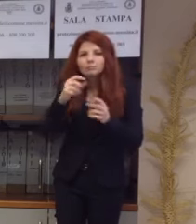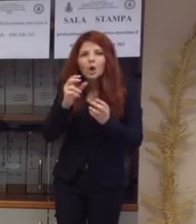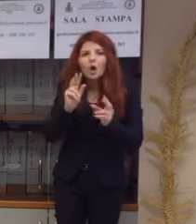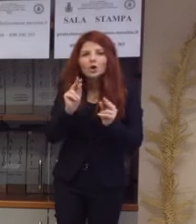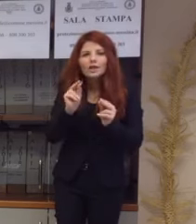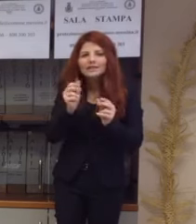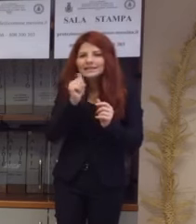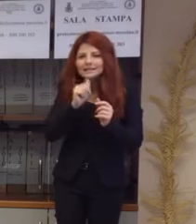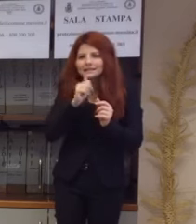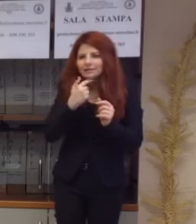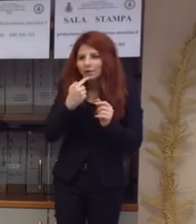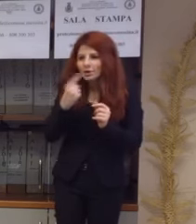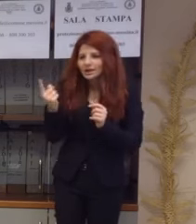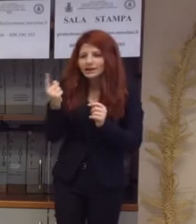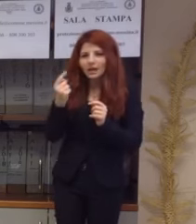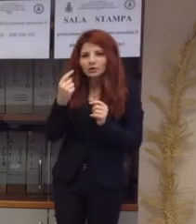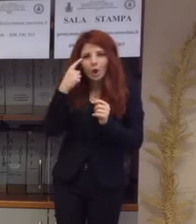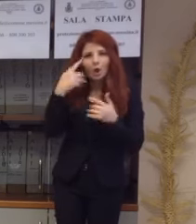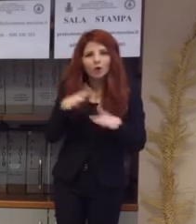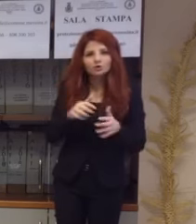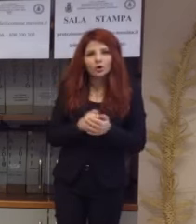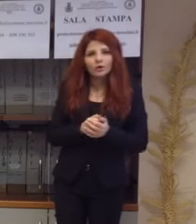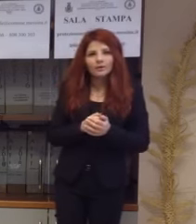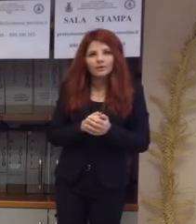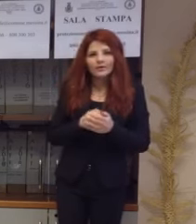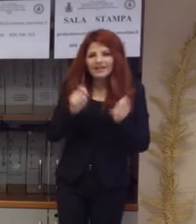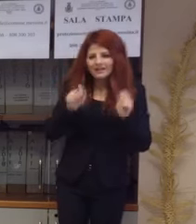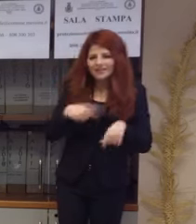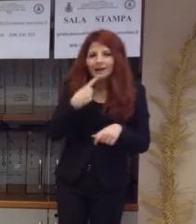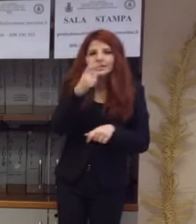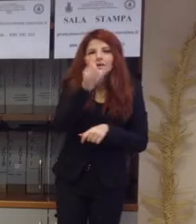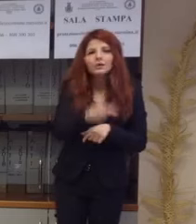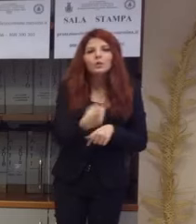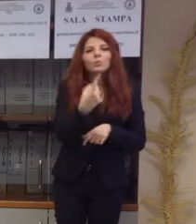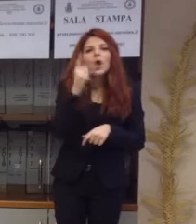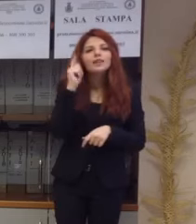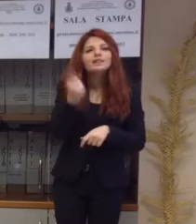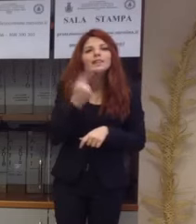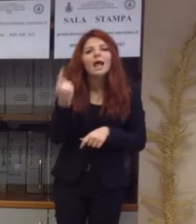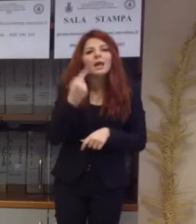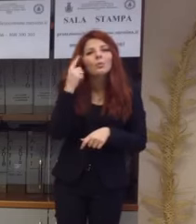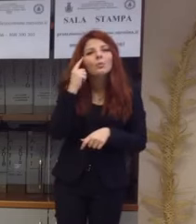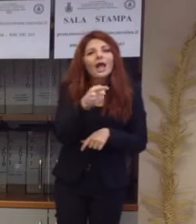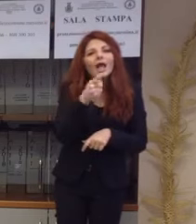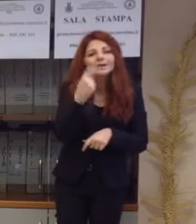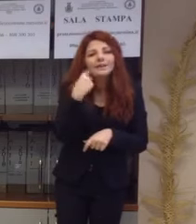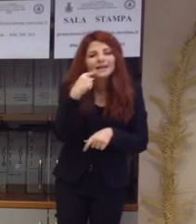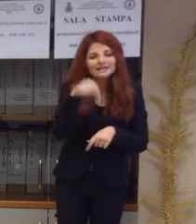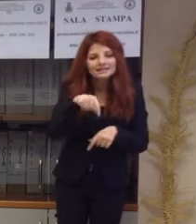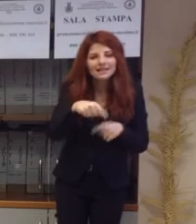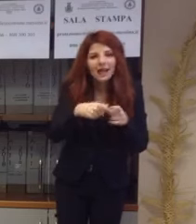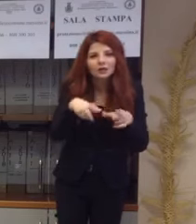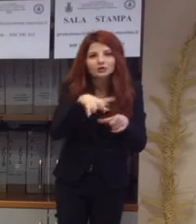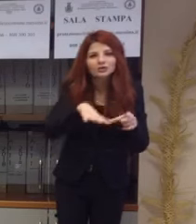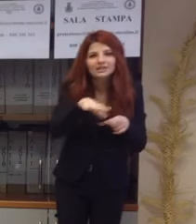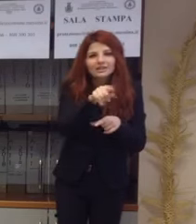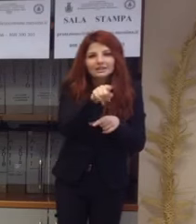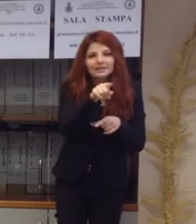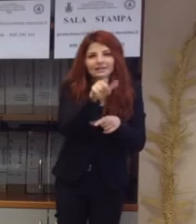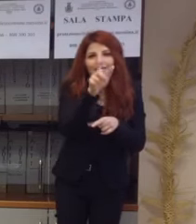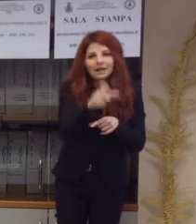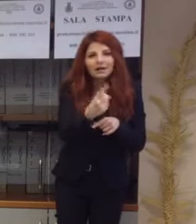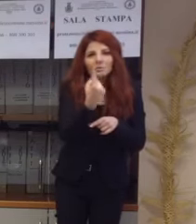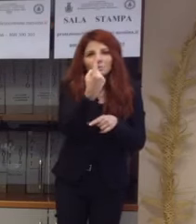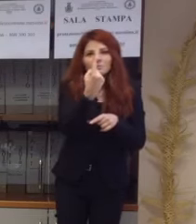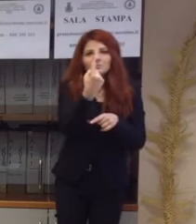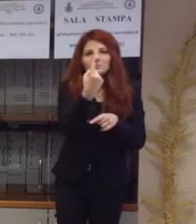delinquente di Messina che si è bene, era felicissimo questo delinquente, il post quanto ne ha fatto e come ha fatto girare tutto,